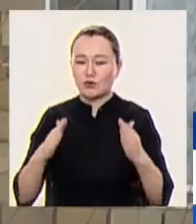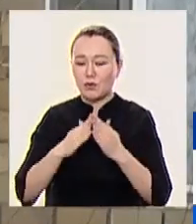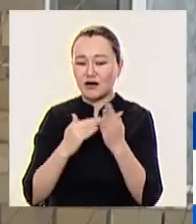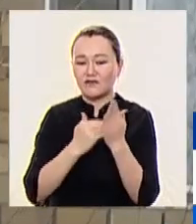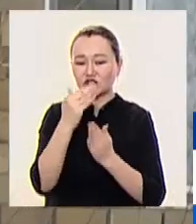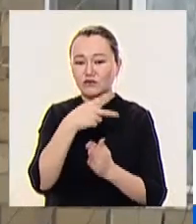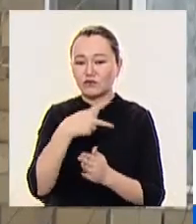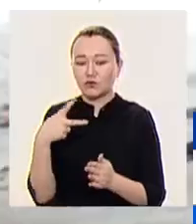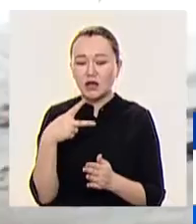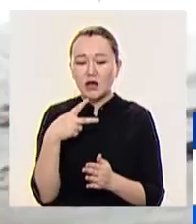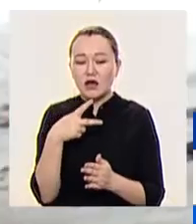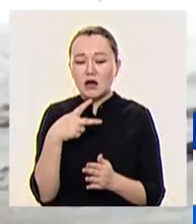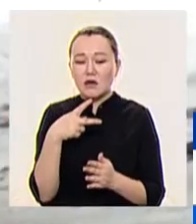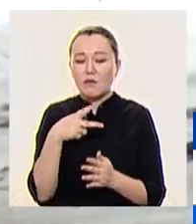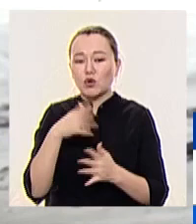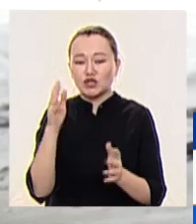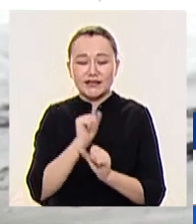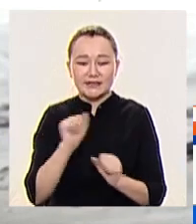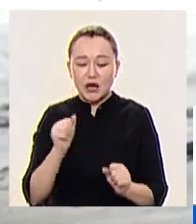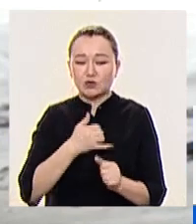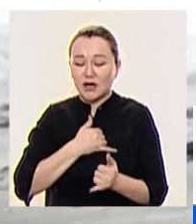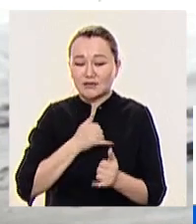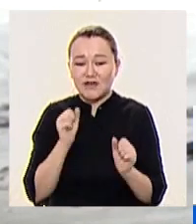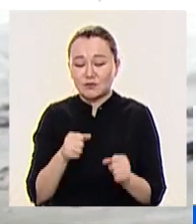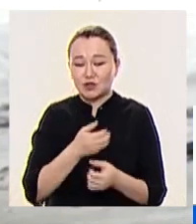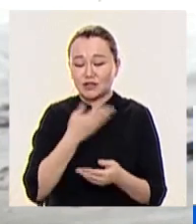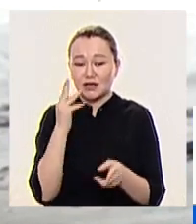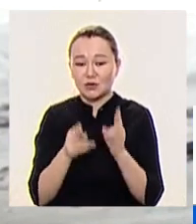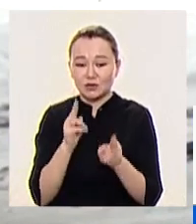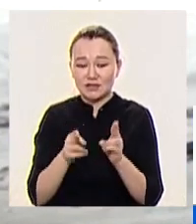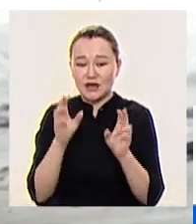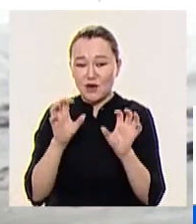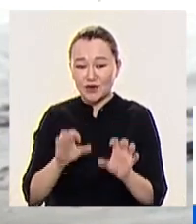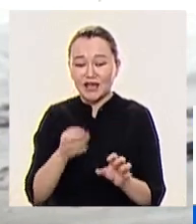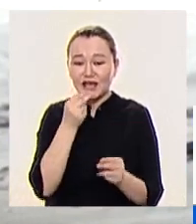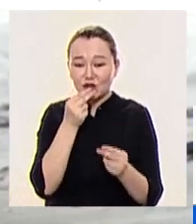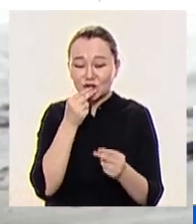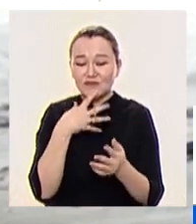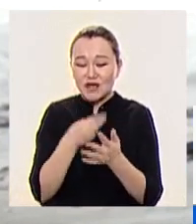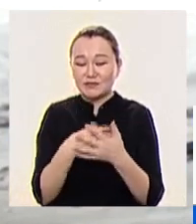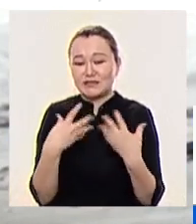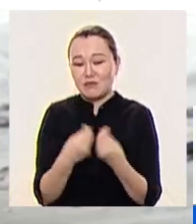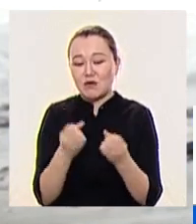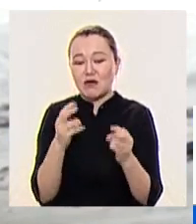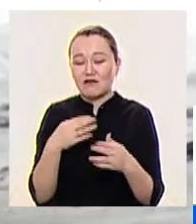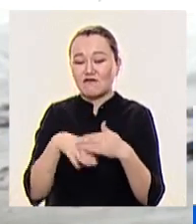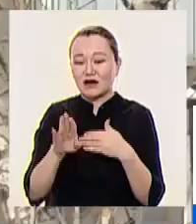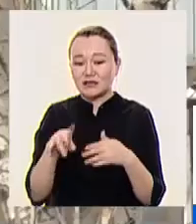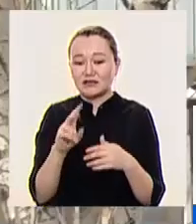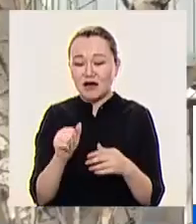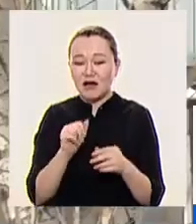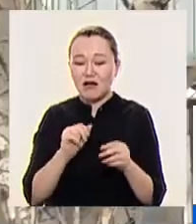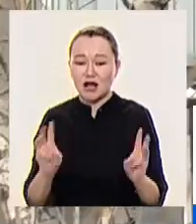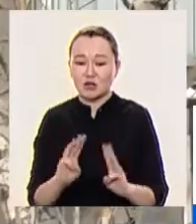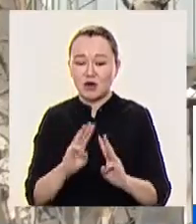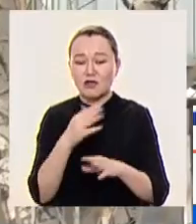не выше 2 этажей. У нас нет никакой возможности готовить законно еду, своим семьям, кроме как выходить на костер тогда,